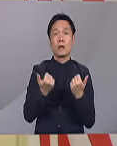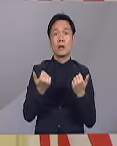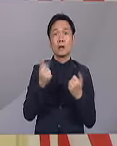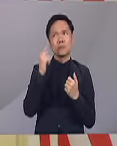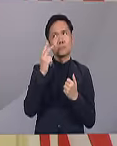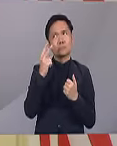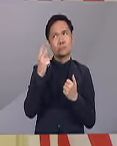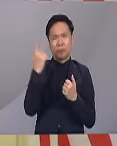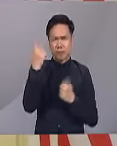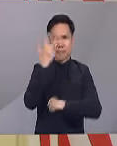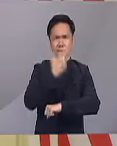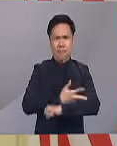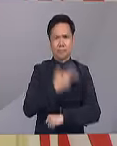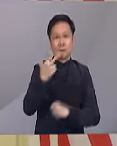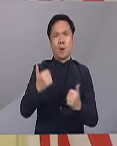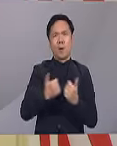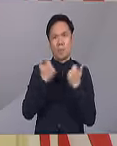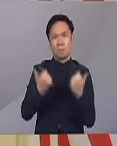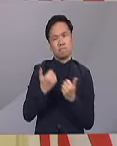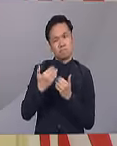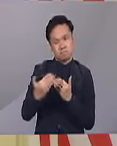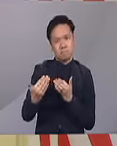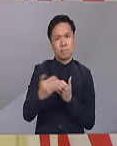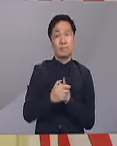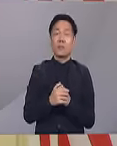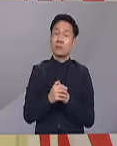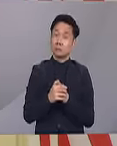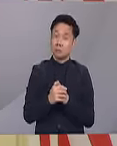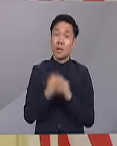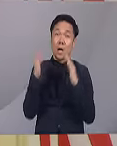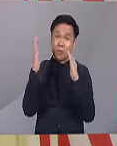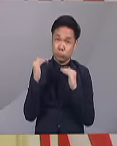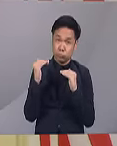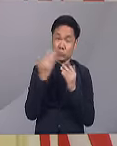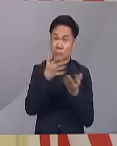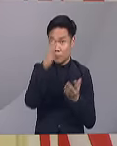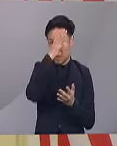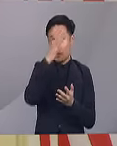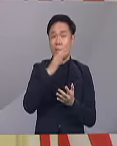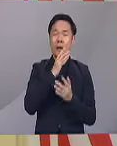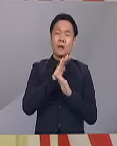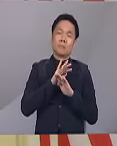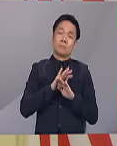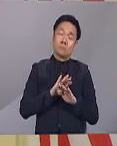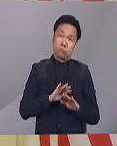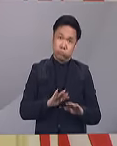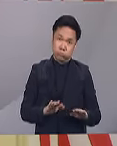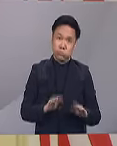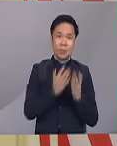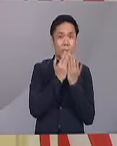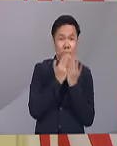ketiga lah kot, hari ketiga. Jadi saya harap ini melegakan ibu bapa dan juga pelajar-pelajar